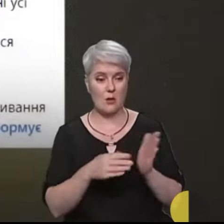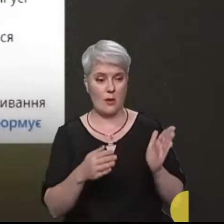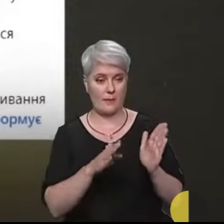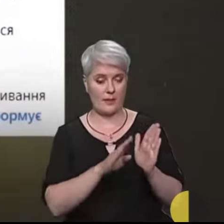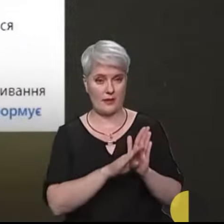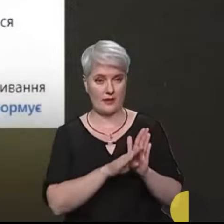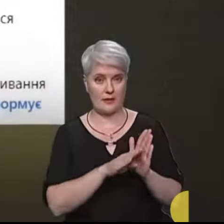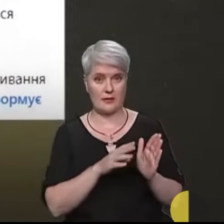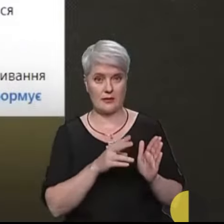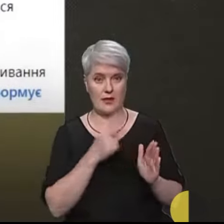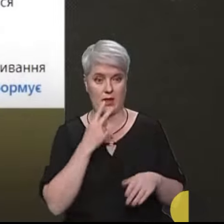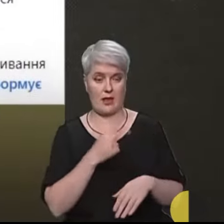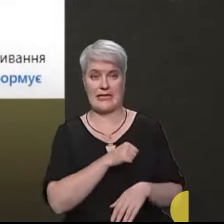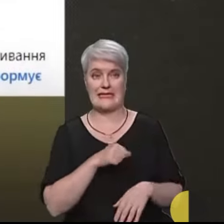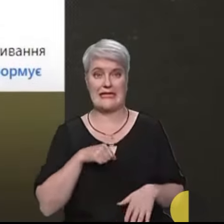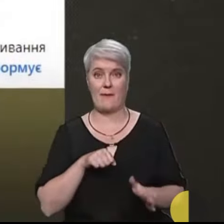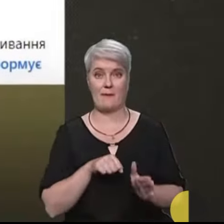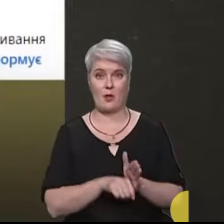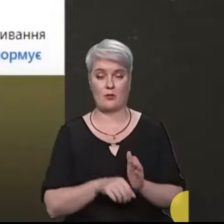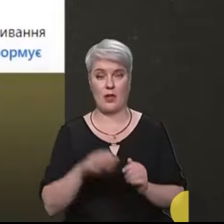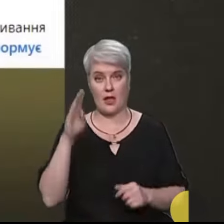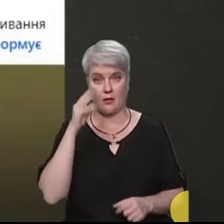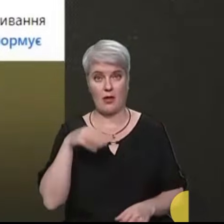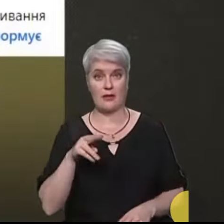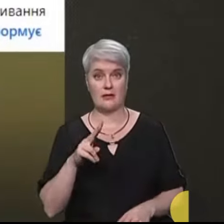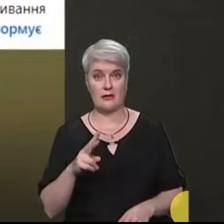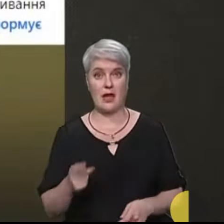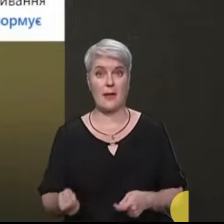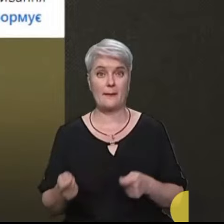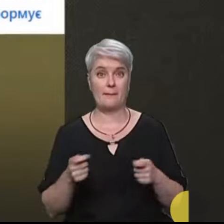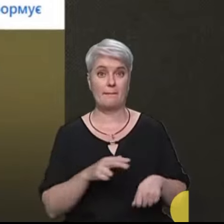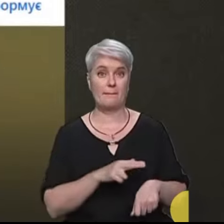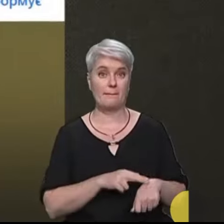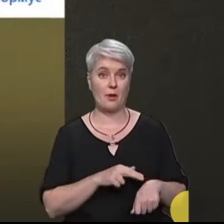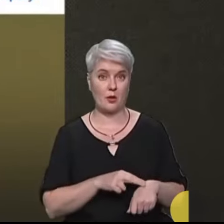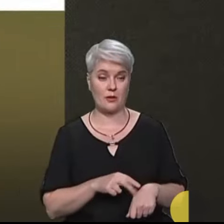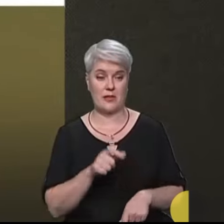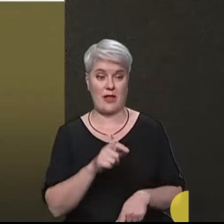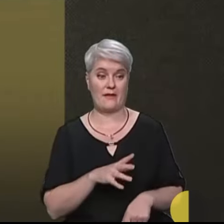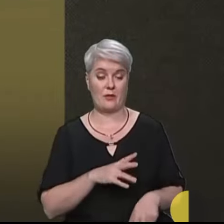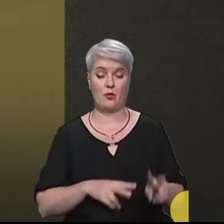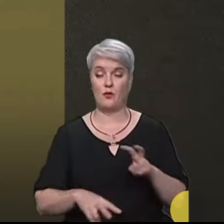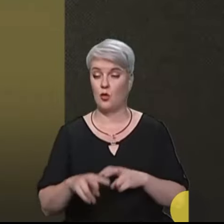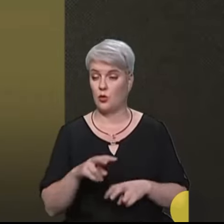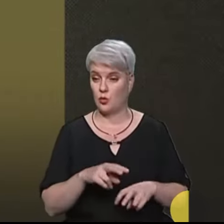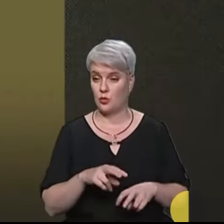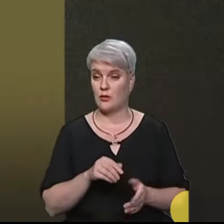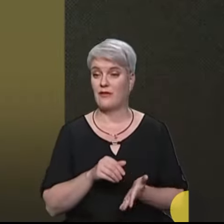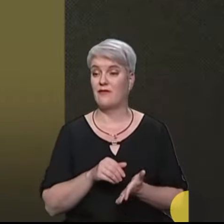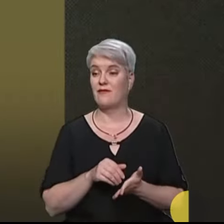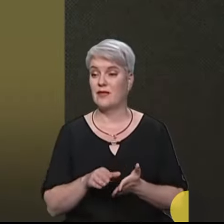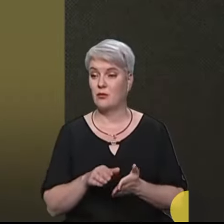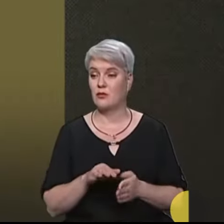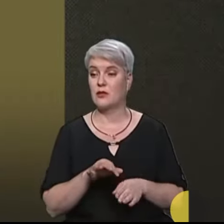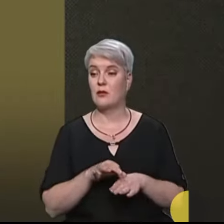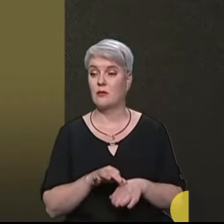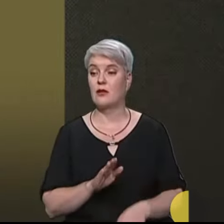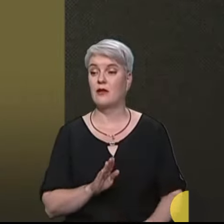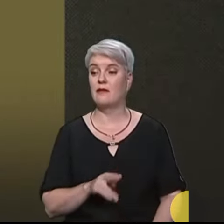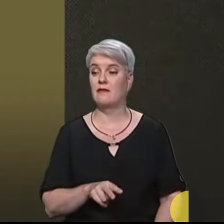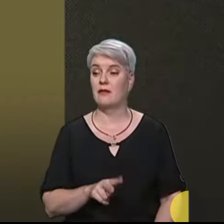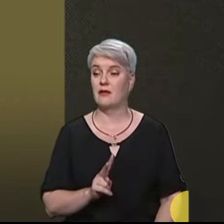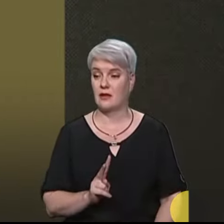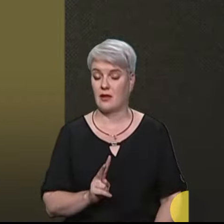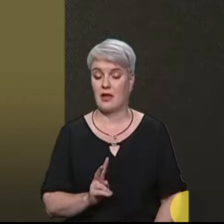ознаками самогубства. Чоловіка до ТЦК доставила поліція, він перебував у розшуку. Він відмовився проходити ВЛК, тому